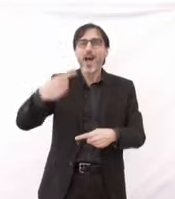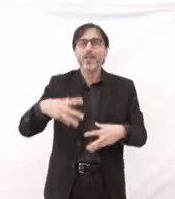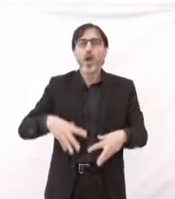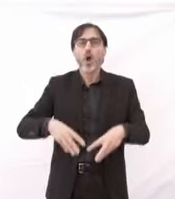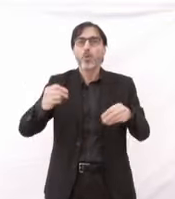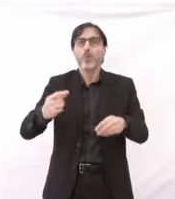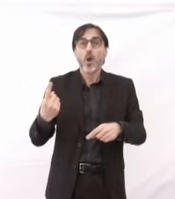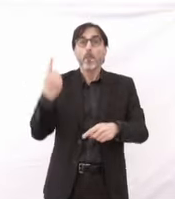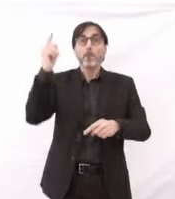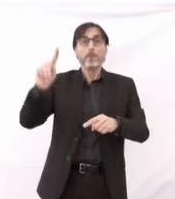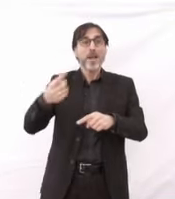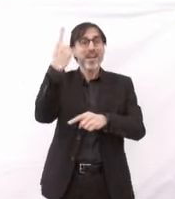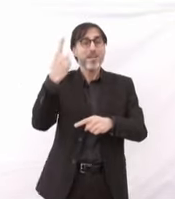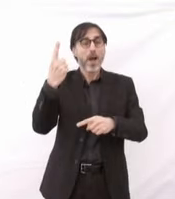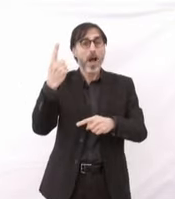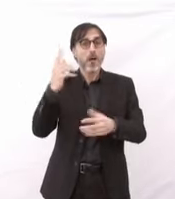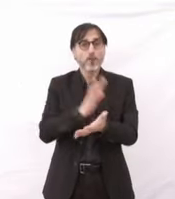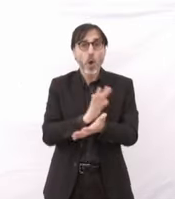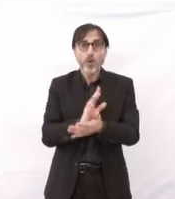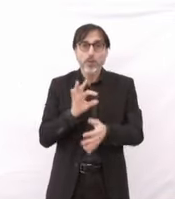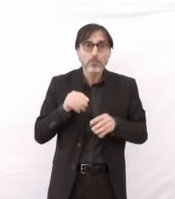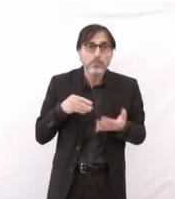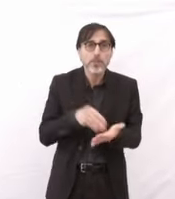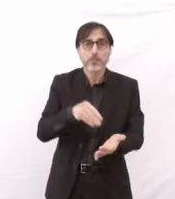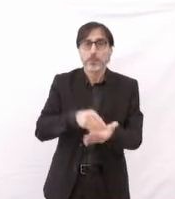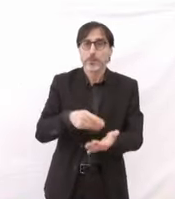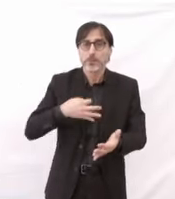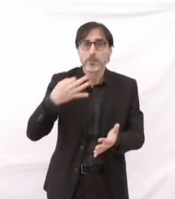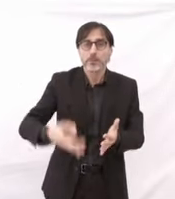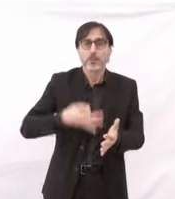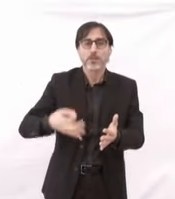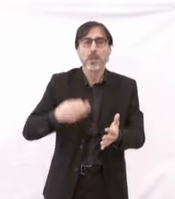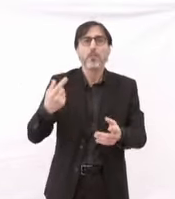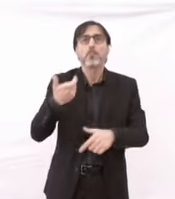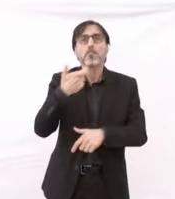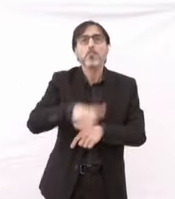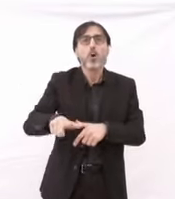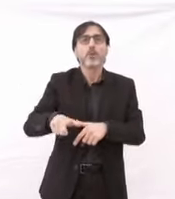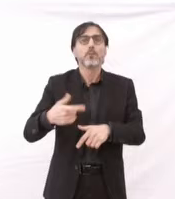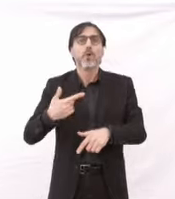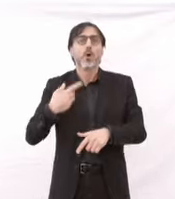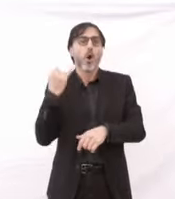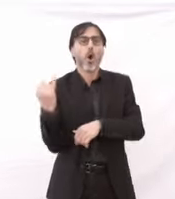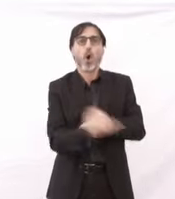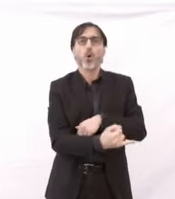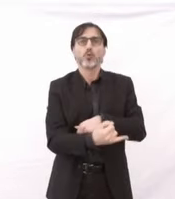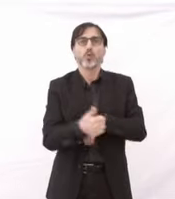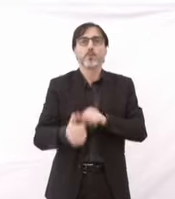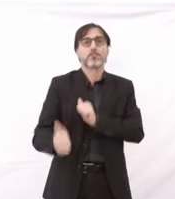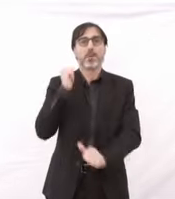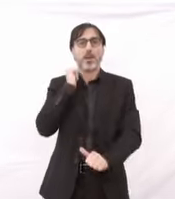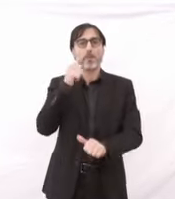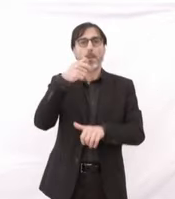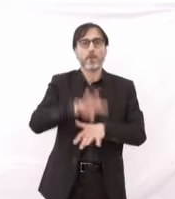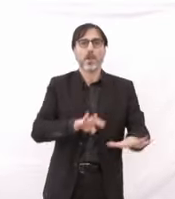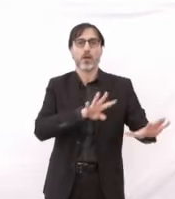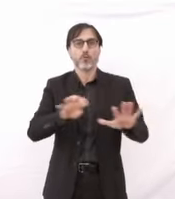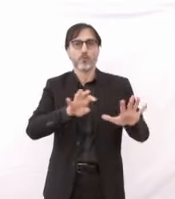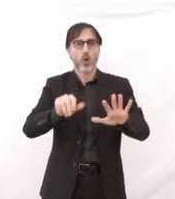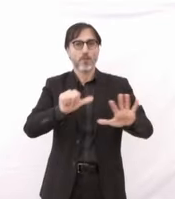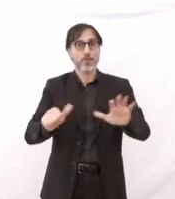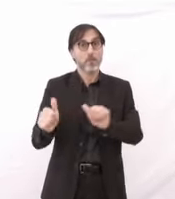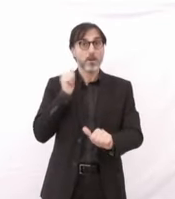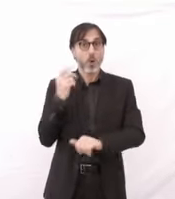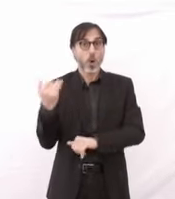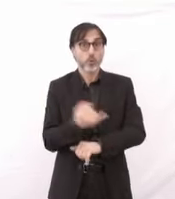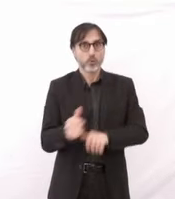prima edizione, perché i loro cari sono stati uccisi prima di quel 1996 e hanno incontrato